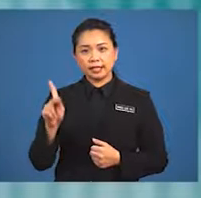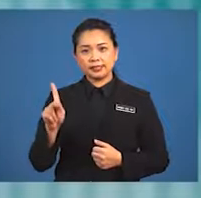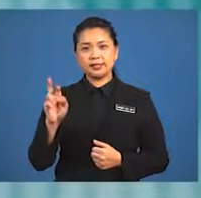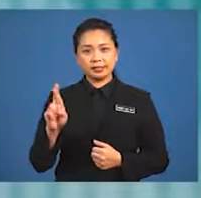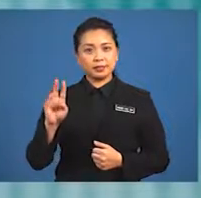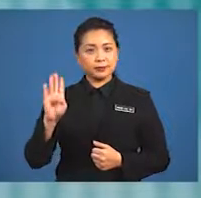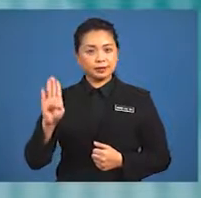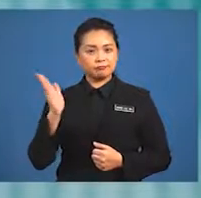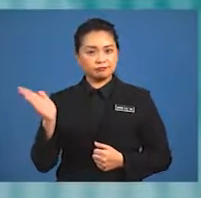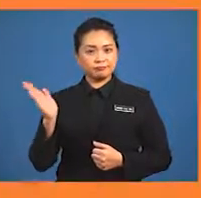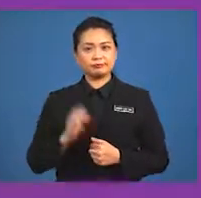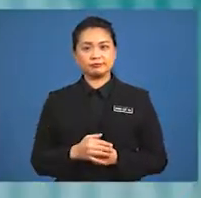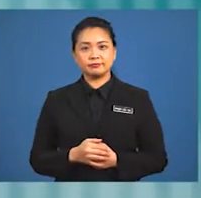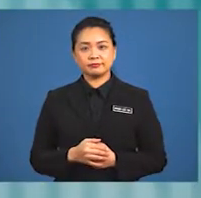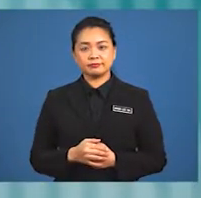berkanun.